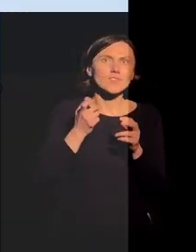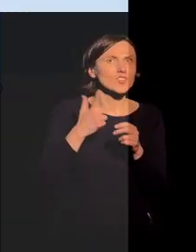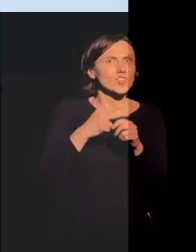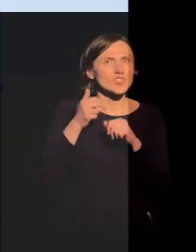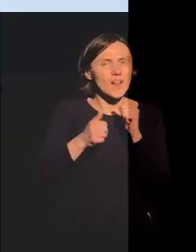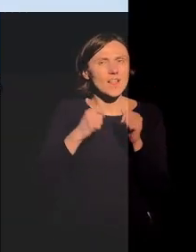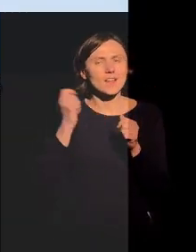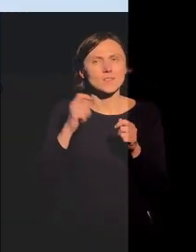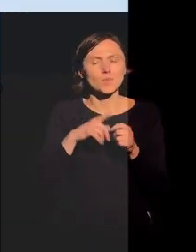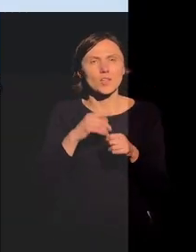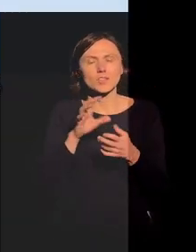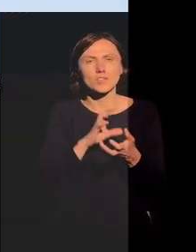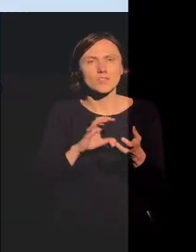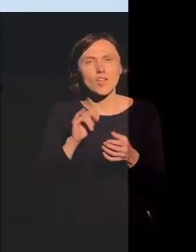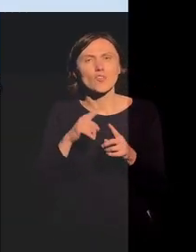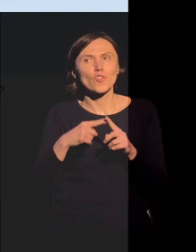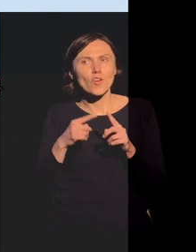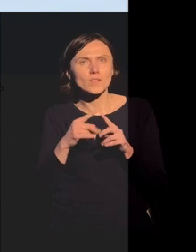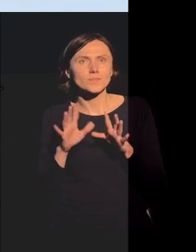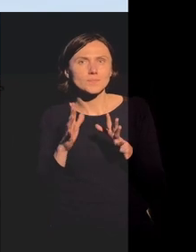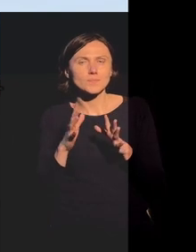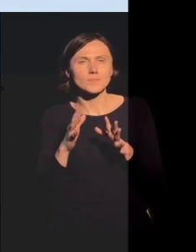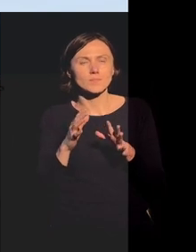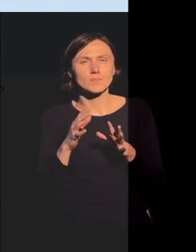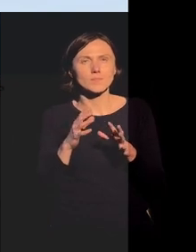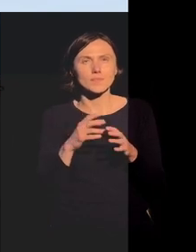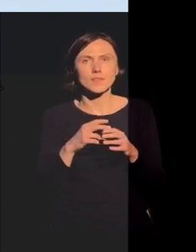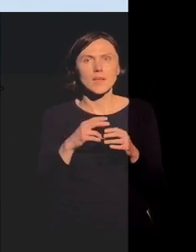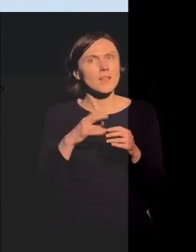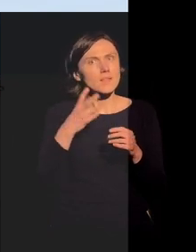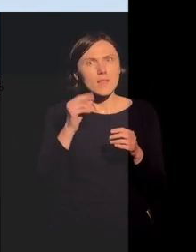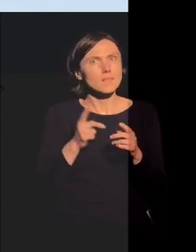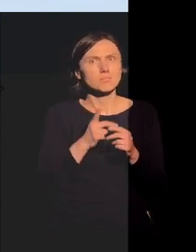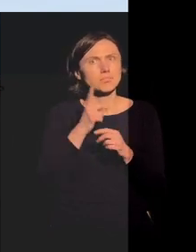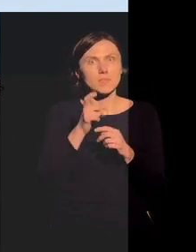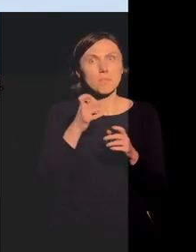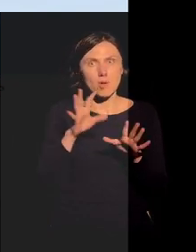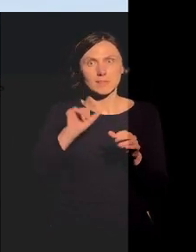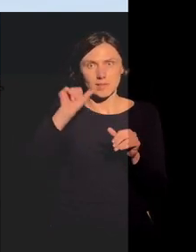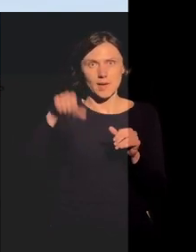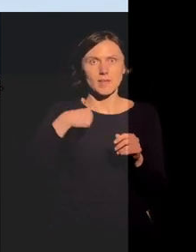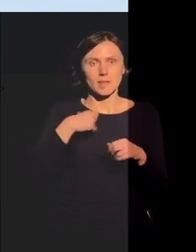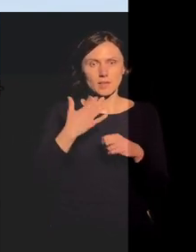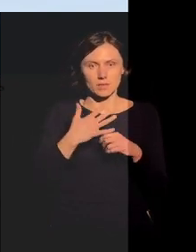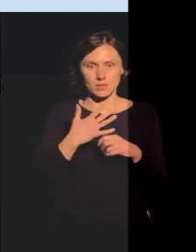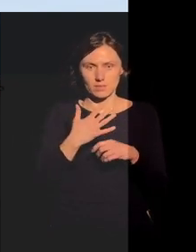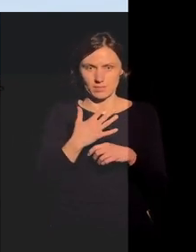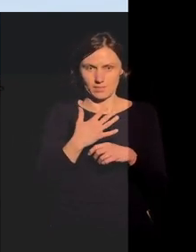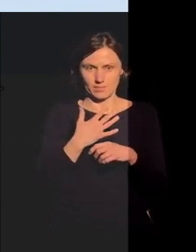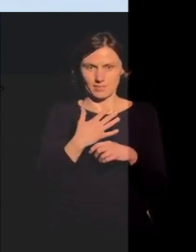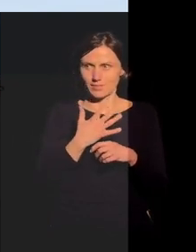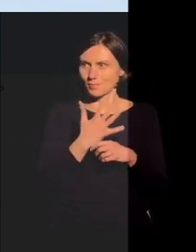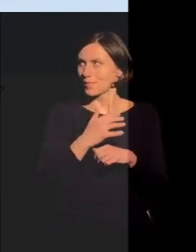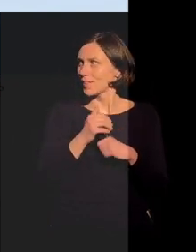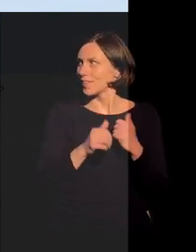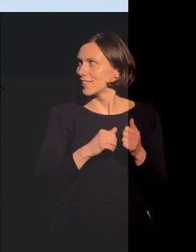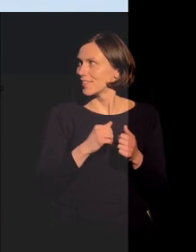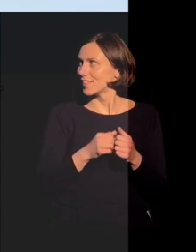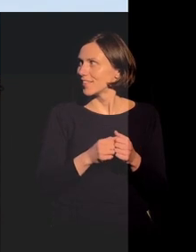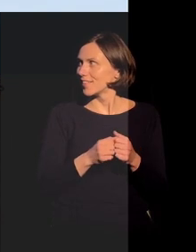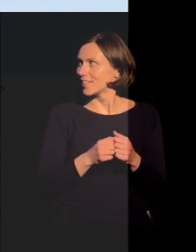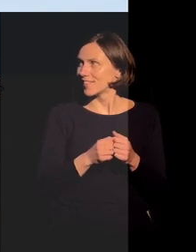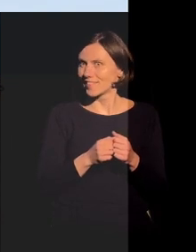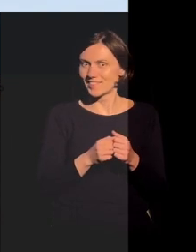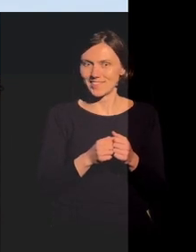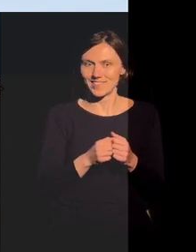30 lat rowerem po świecie, z drugiej strony nawet trochę nie na wyrost, bo ja za rok kończę 50 lat. Podobno nie wyglądam